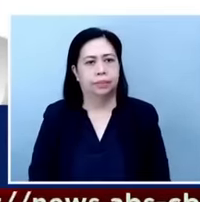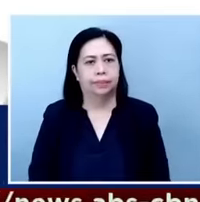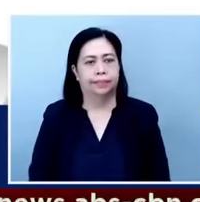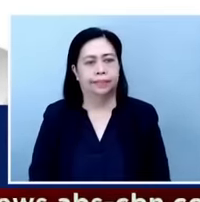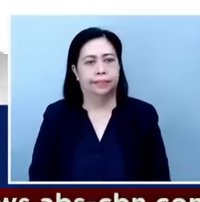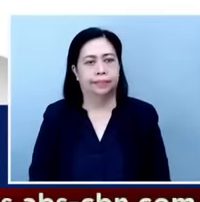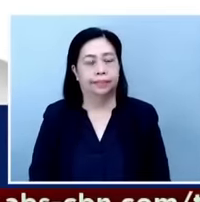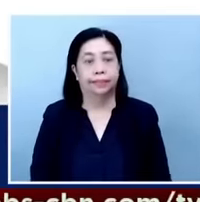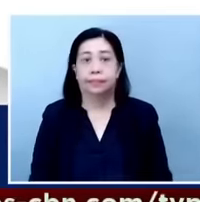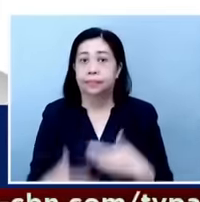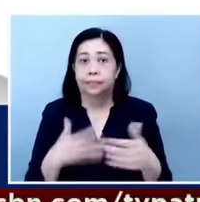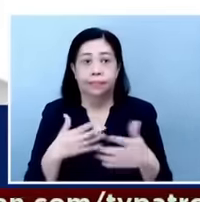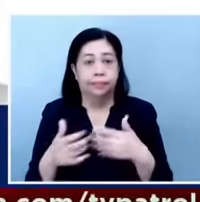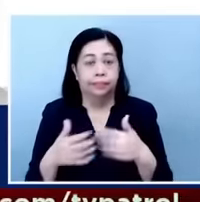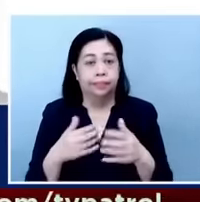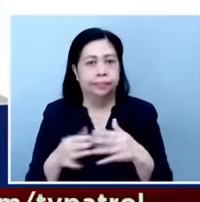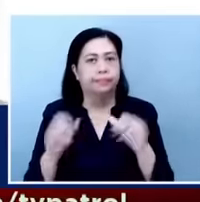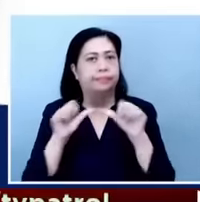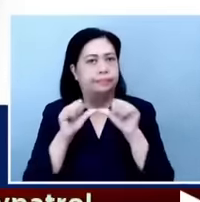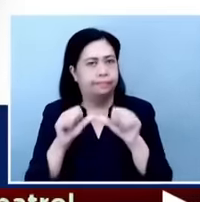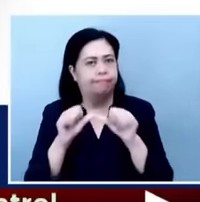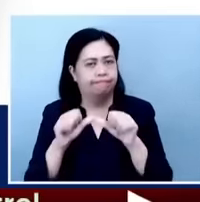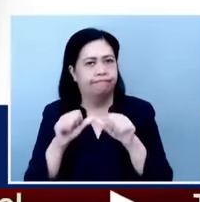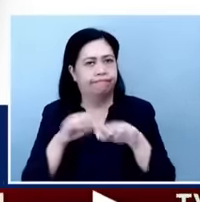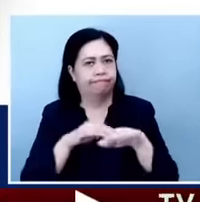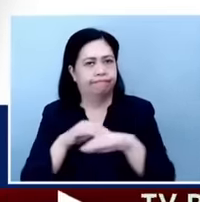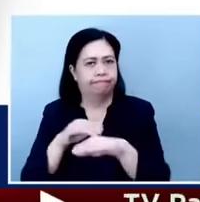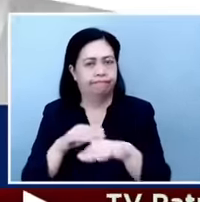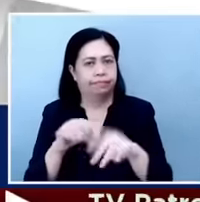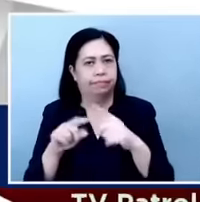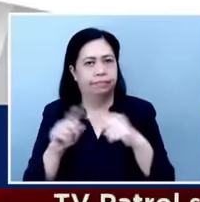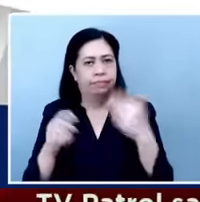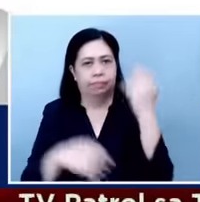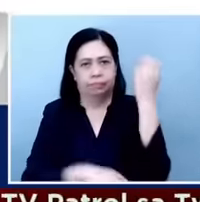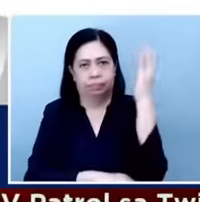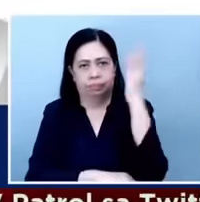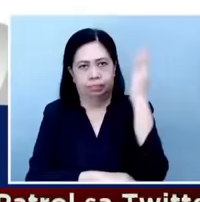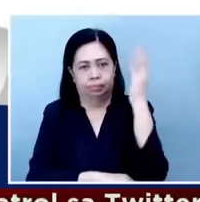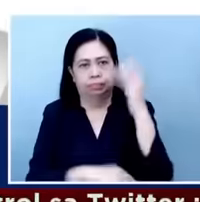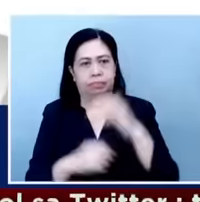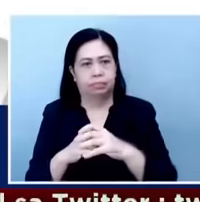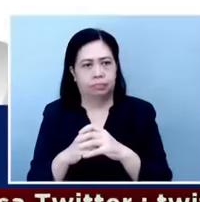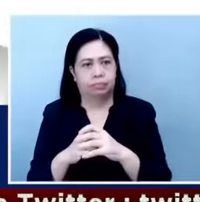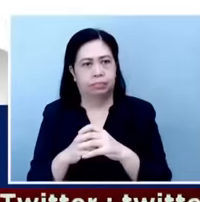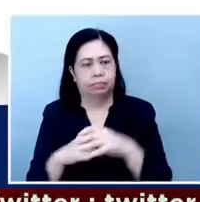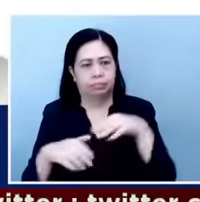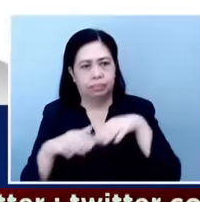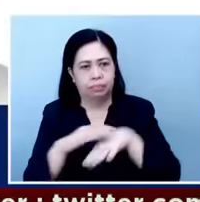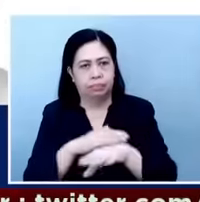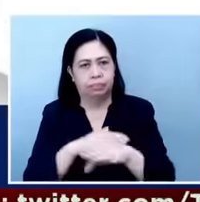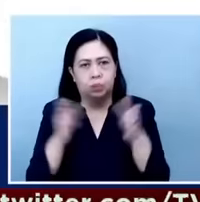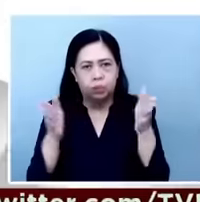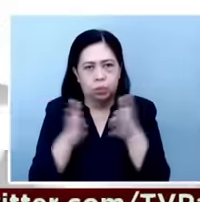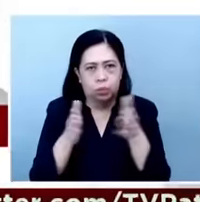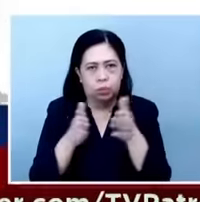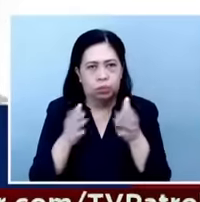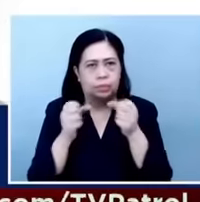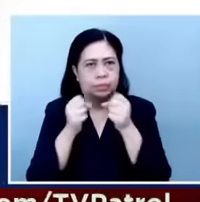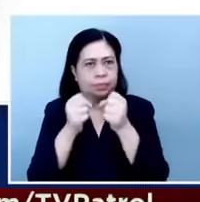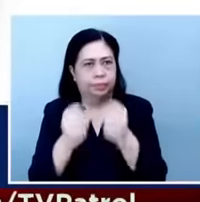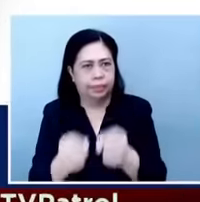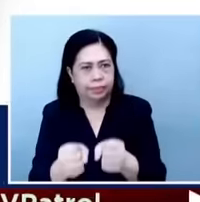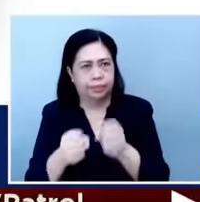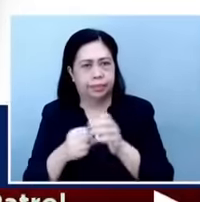Sa kabila nito, tuloy ang prosesyon at bago magtanghali, sumuot na ang andas sa maliliit na eskinita